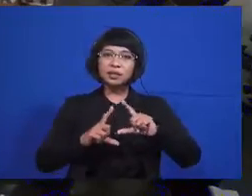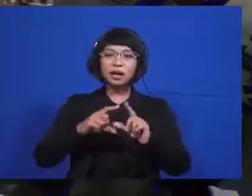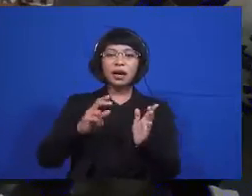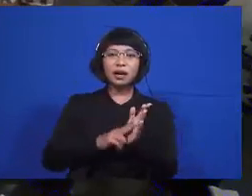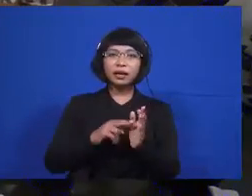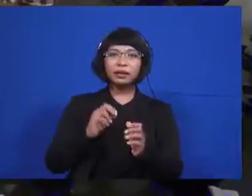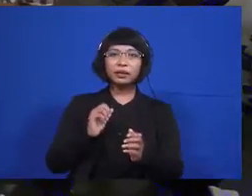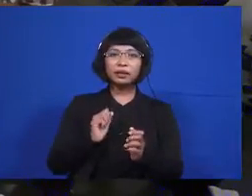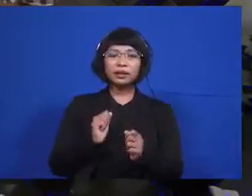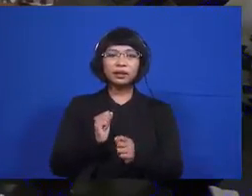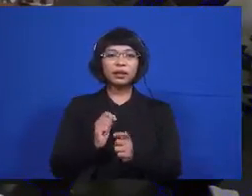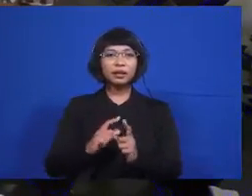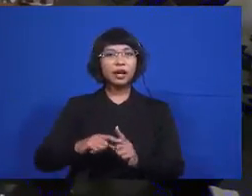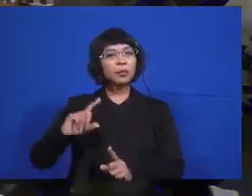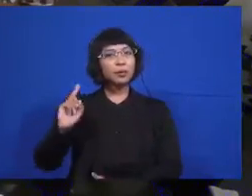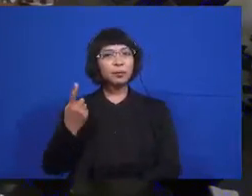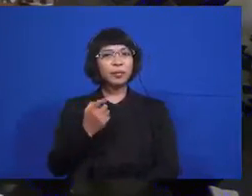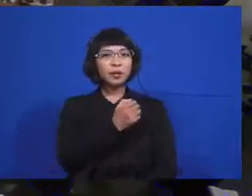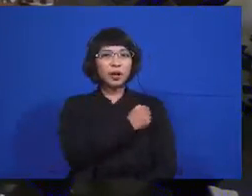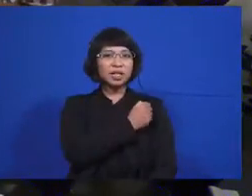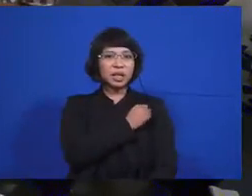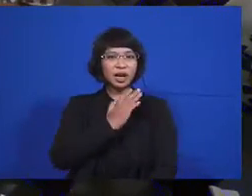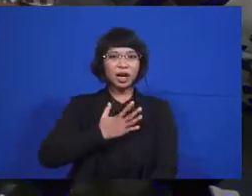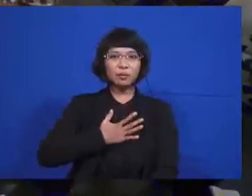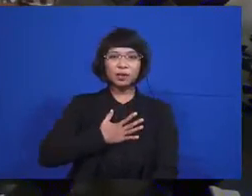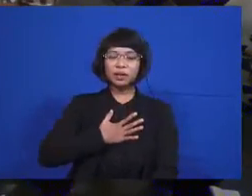bangsa kami.